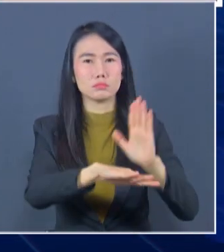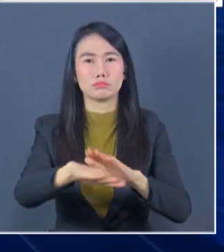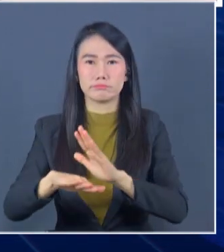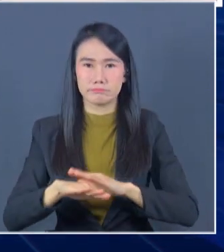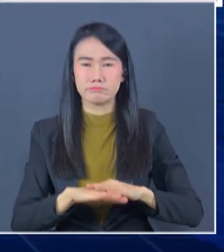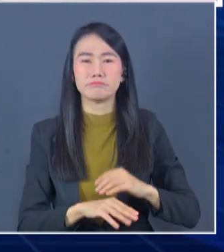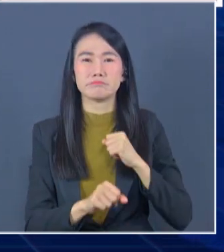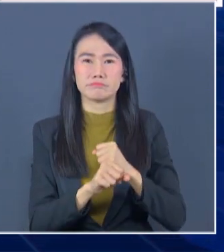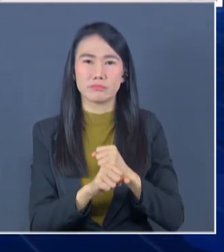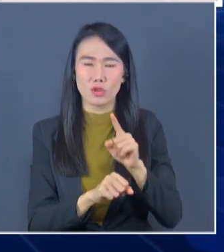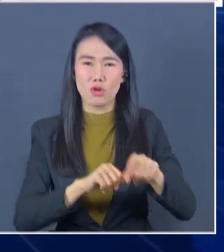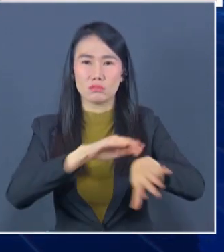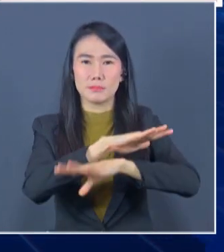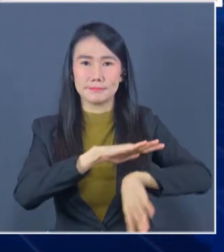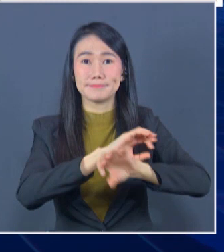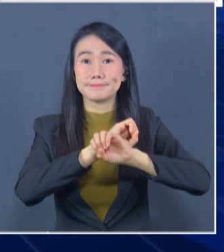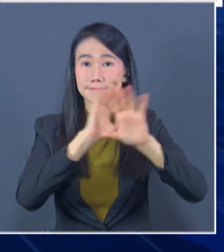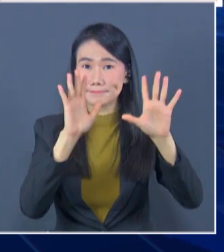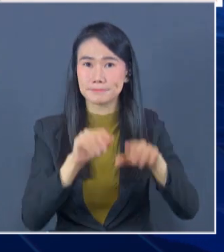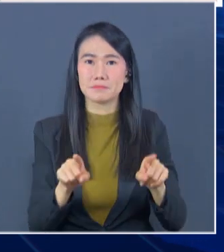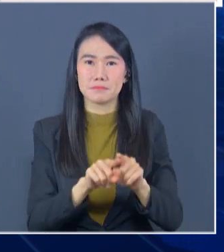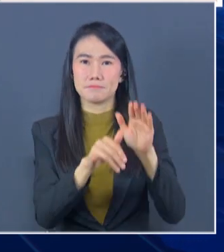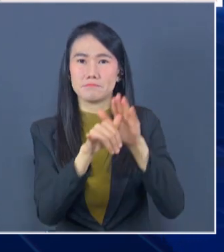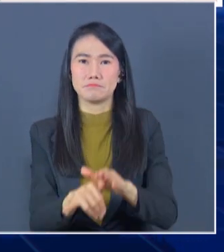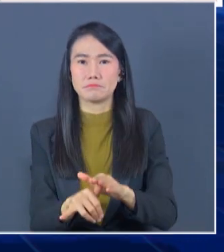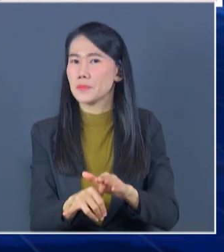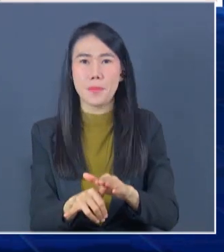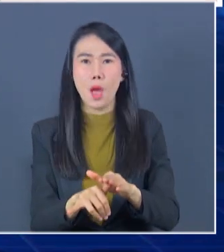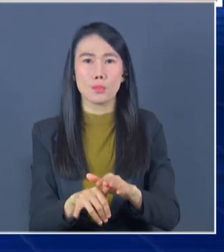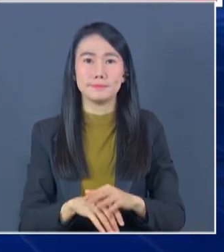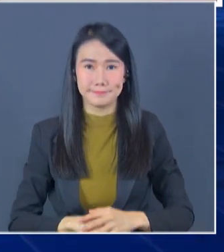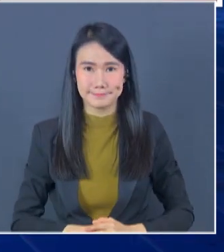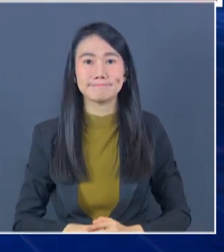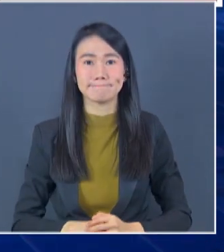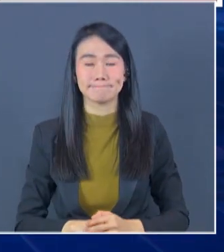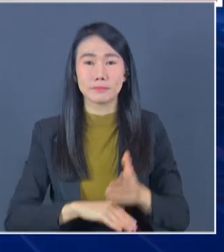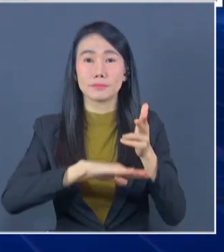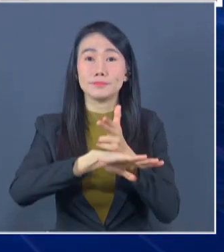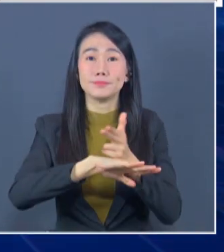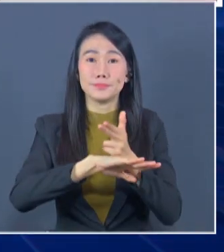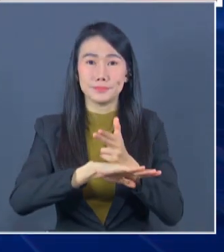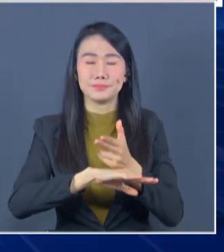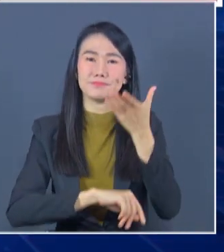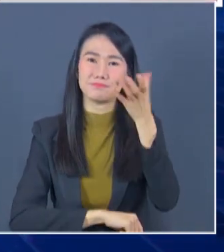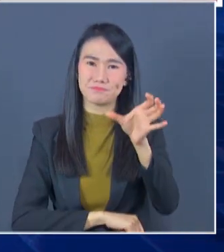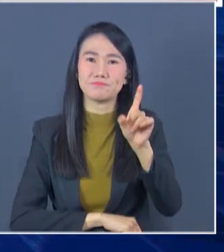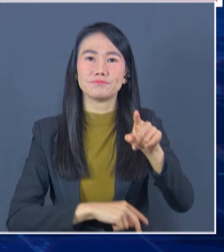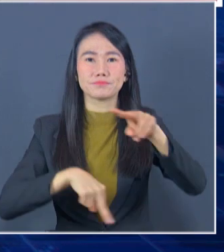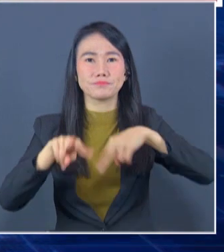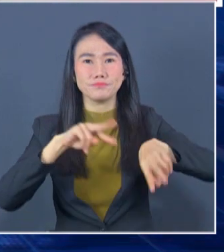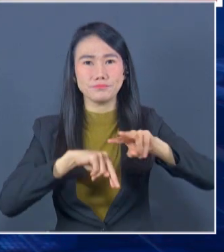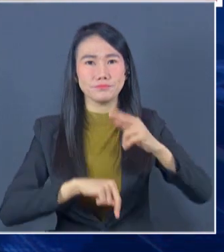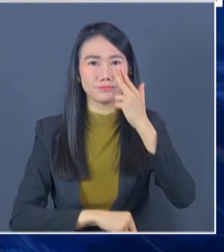ว่าการทำงานนั้นต้องชัดเจนต้องไม่เลือกปฏิบัตินี่ฮะจากคลิปนี้นำไปสู่การตรวจสอบแล้วนะ